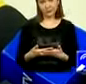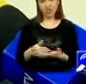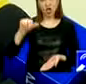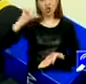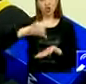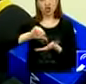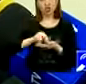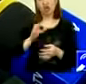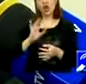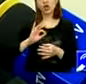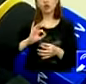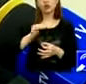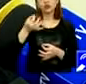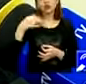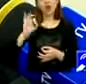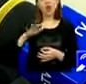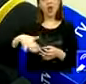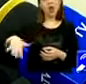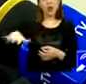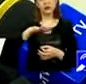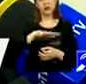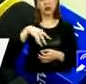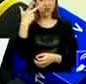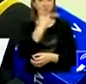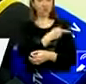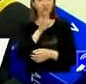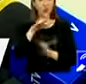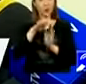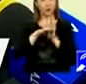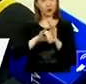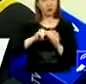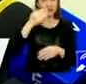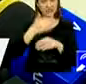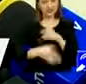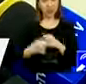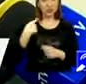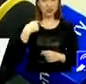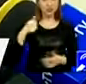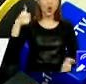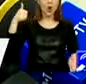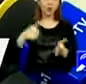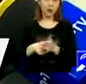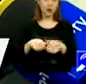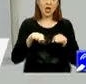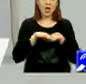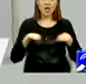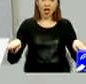centrele celelalte de vaccinare aveau program și în weekend și automat platforma